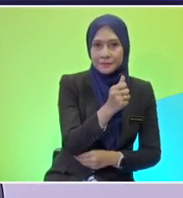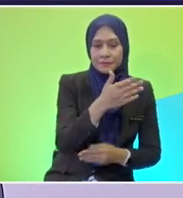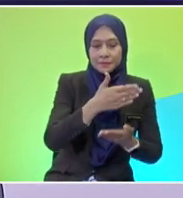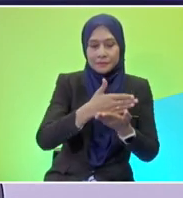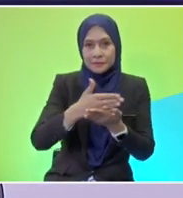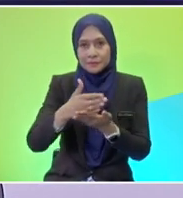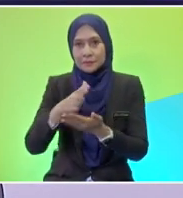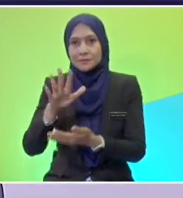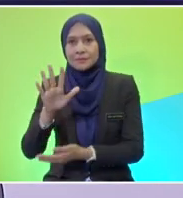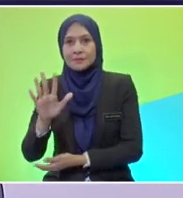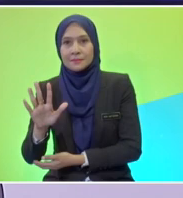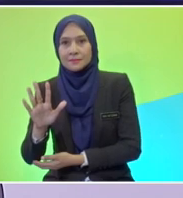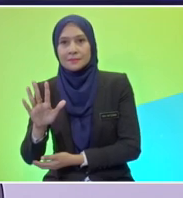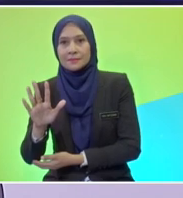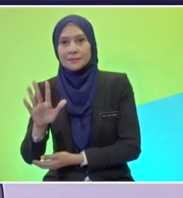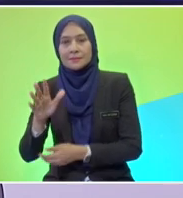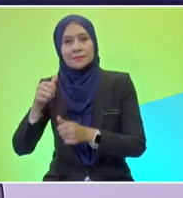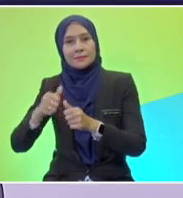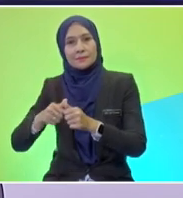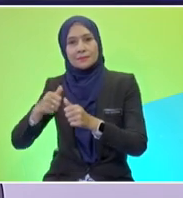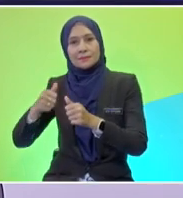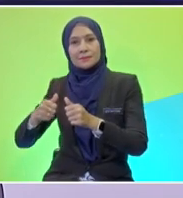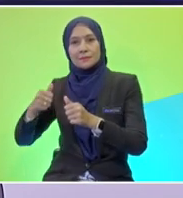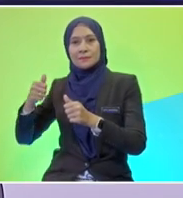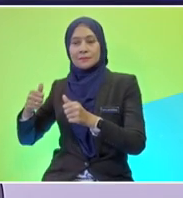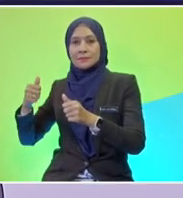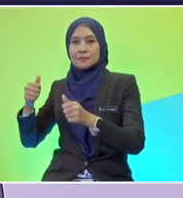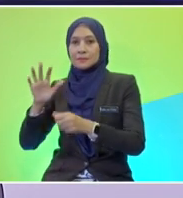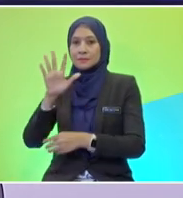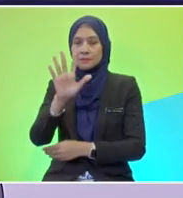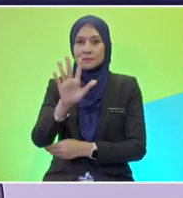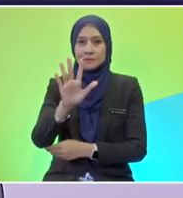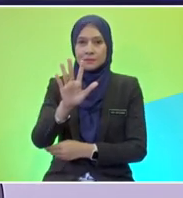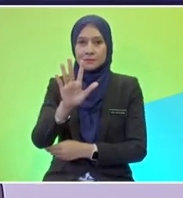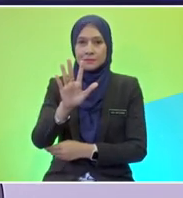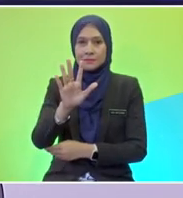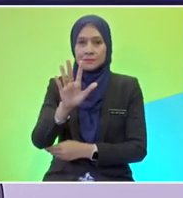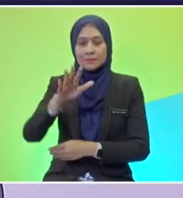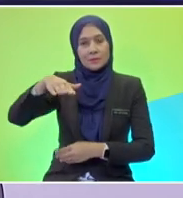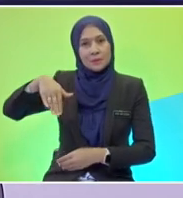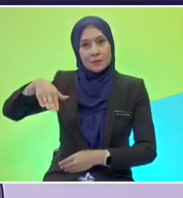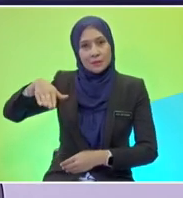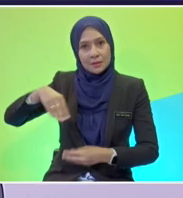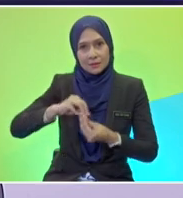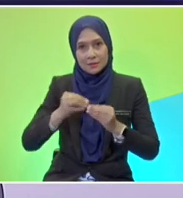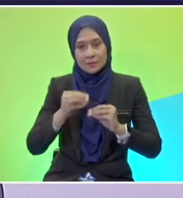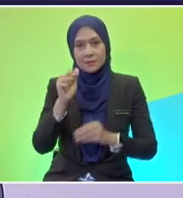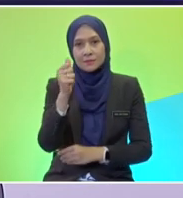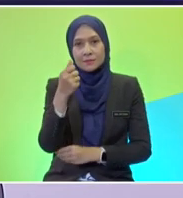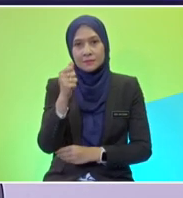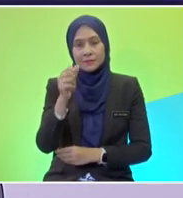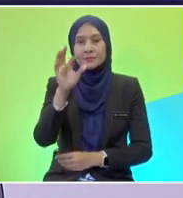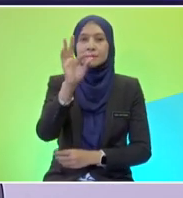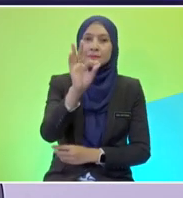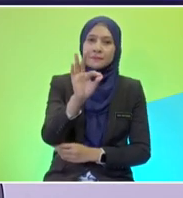tolak 5. Okey, undur 5. Jadi kita kena sebelum tahu murid-murid. Lepas sebelum nombor 10.